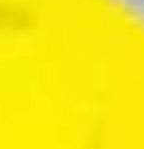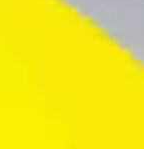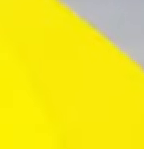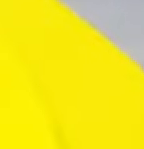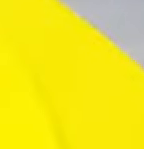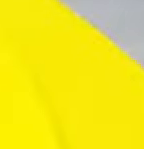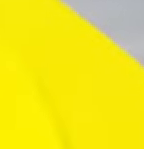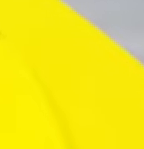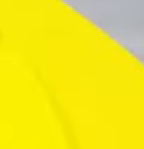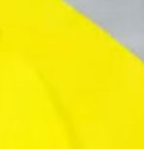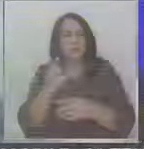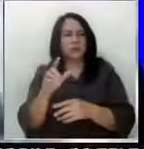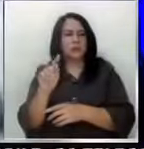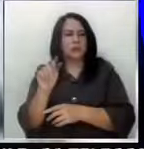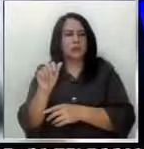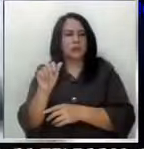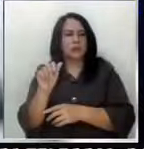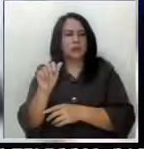Chika in a minute!